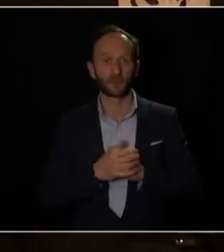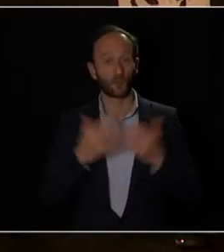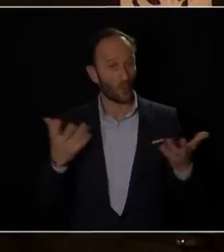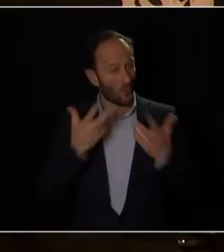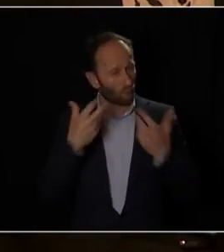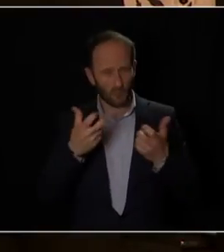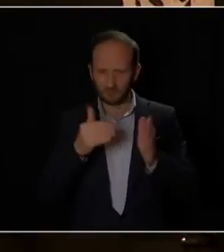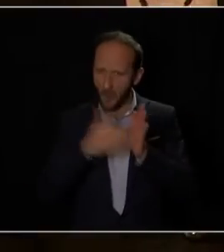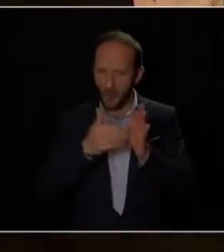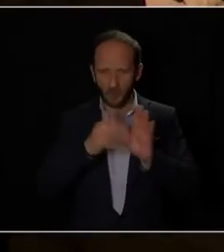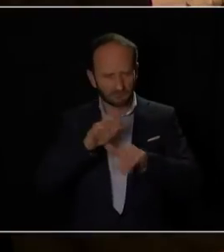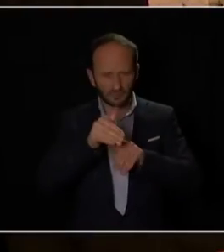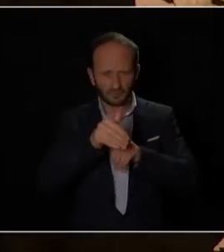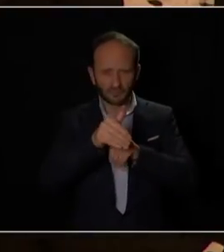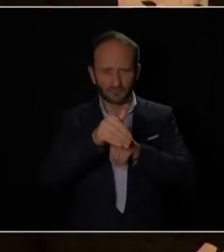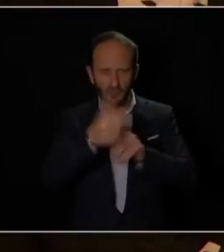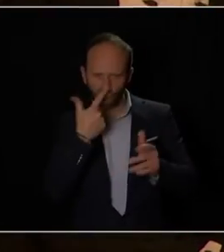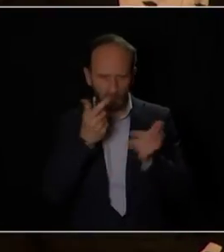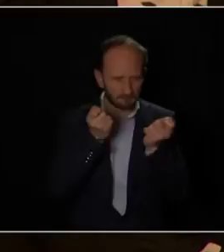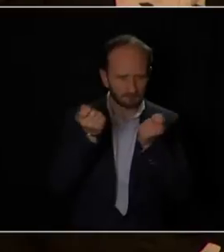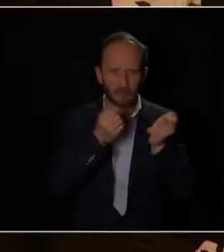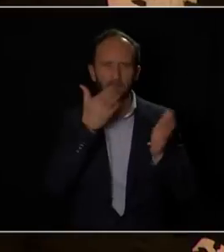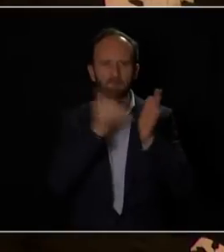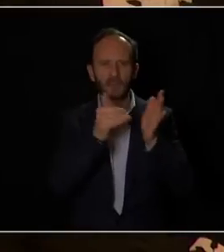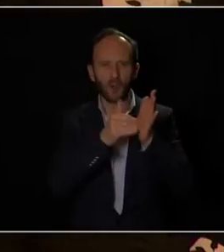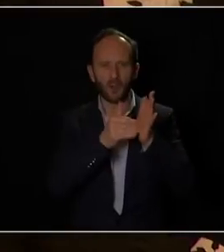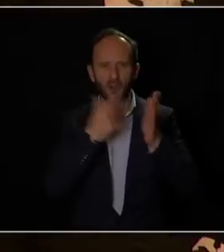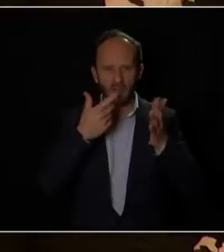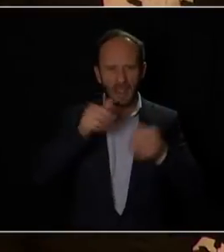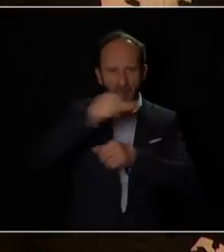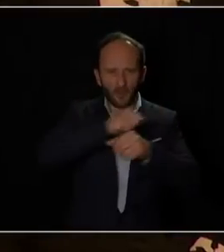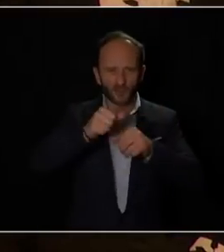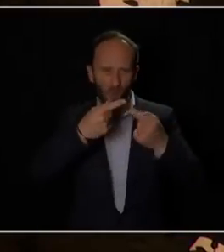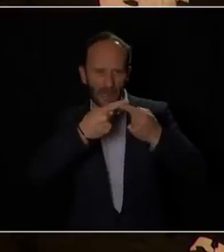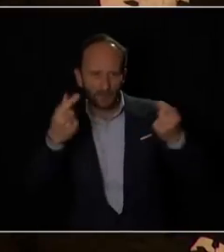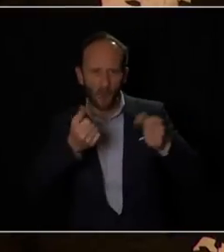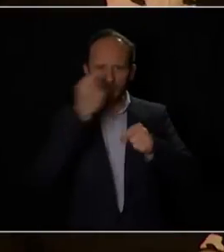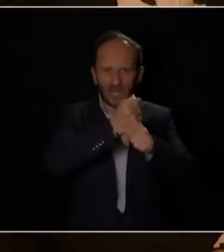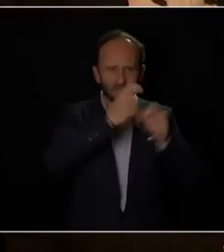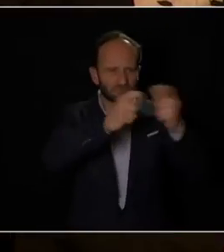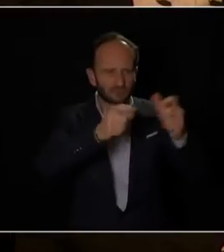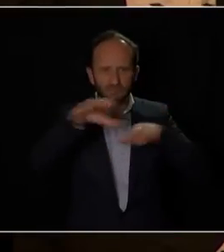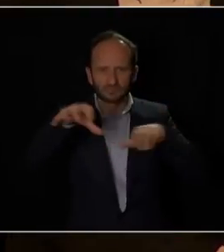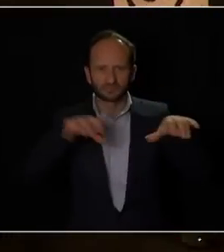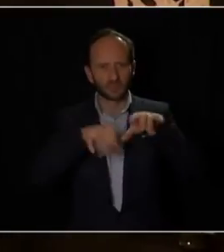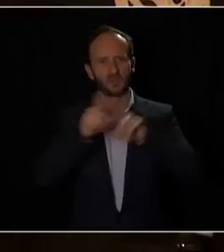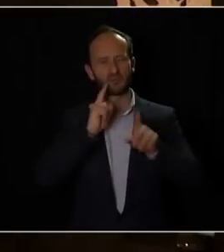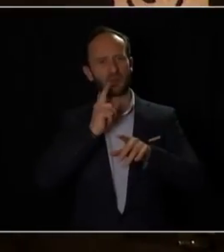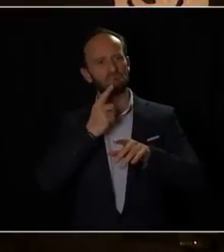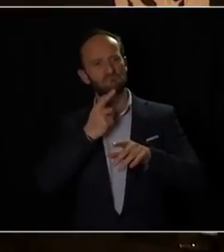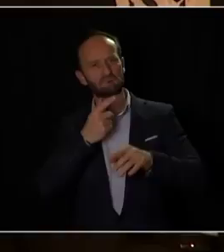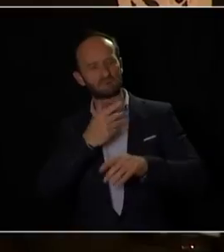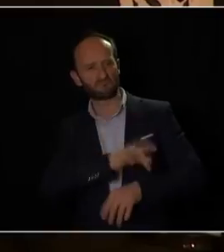de manière optimisée l'équipement de l'agglomération, de continuer à porter haut ses couleurs, sans